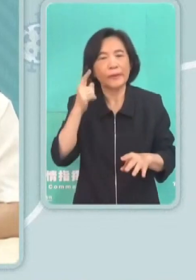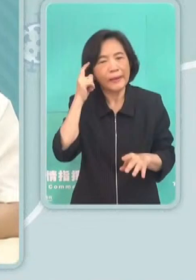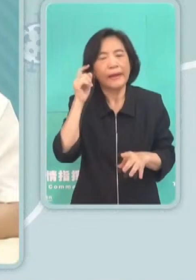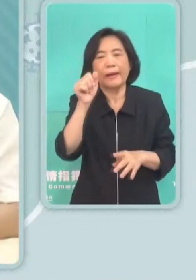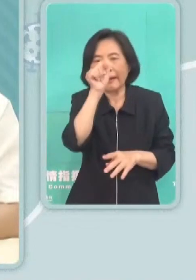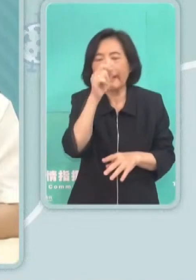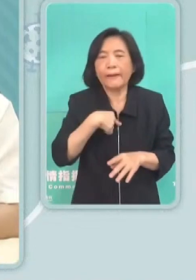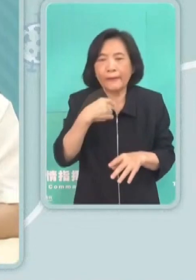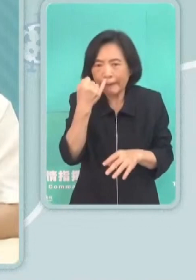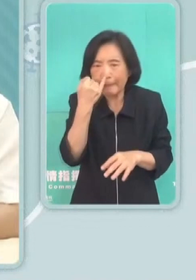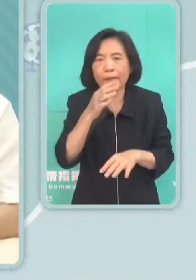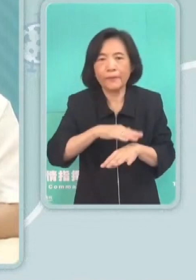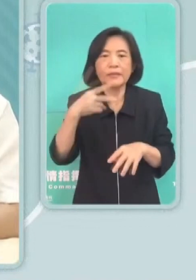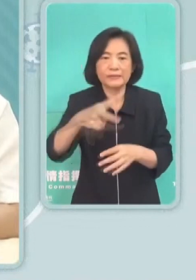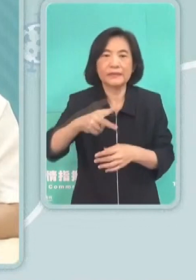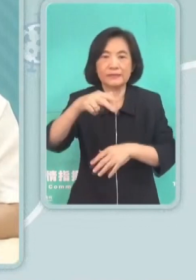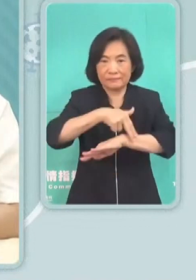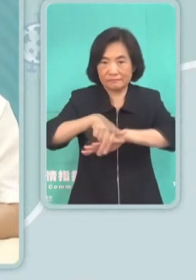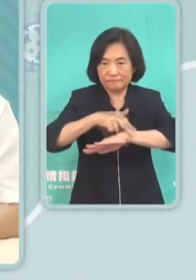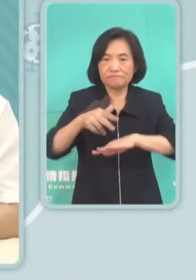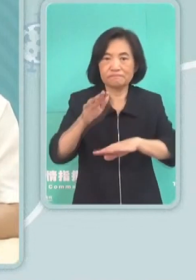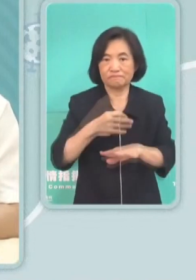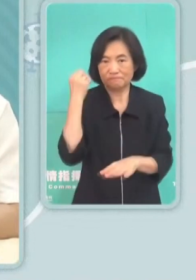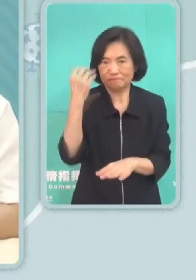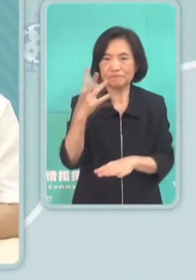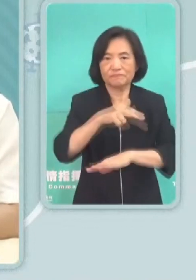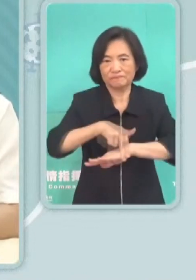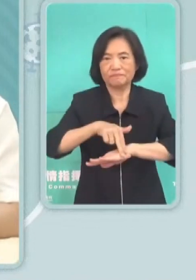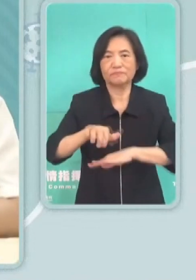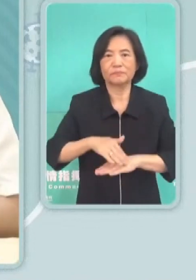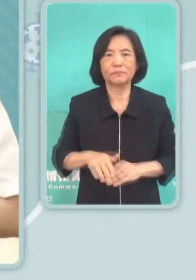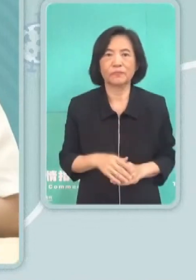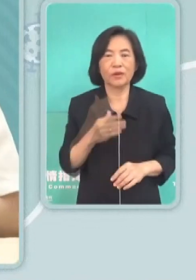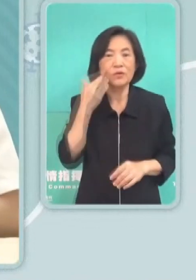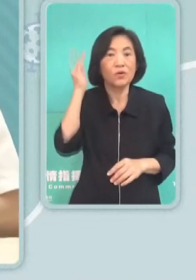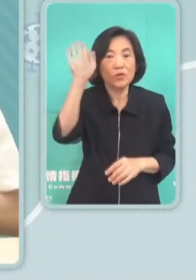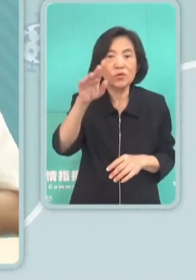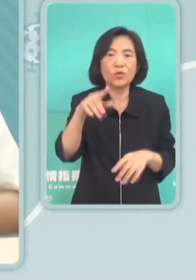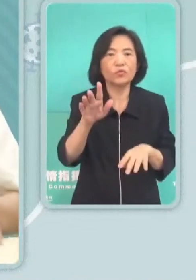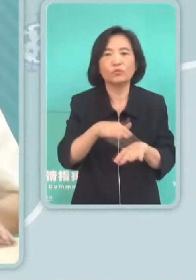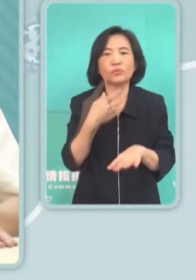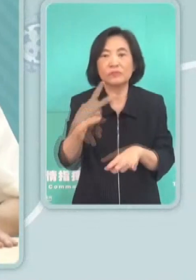再给他加一些防呆的装置，你知道哈，避免这种错误以后再发生。